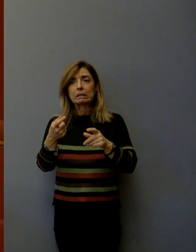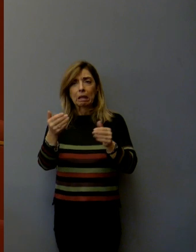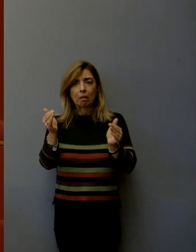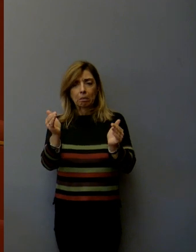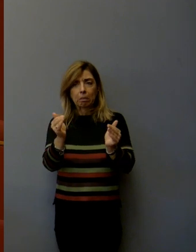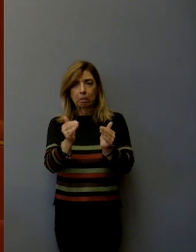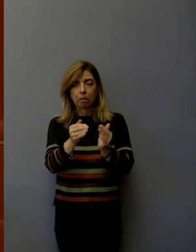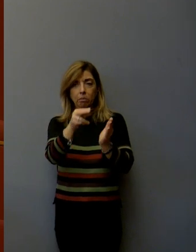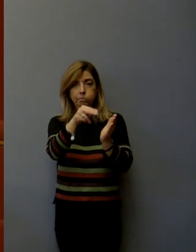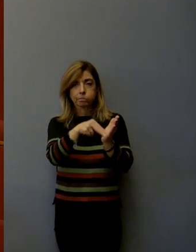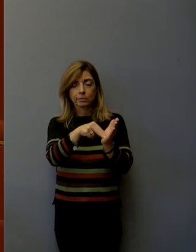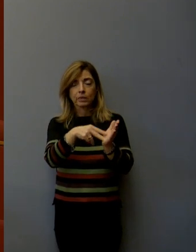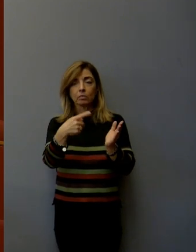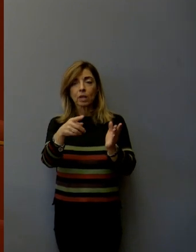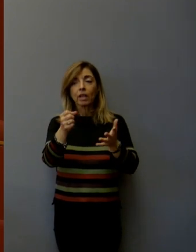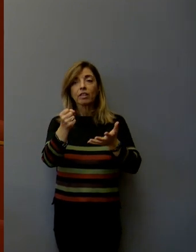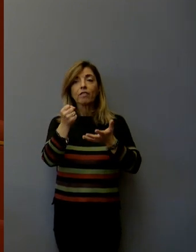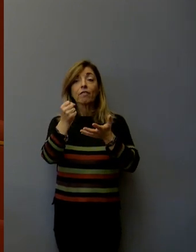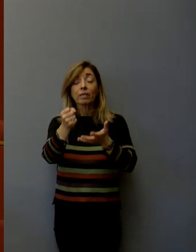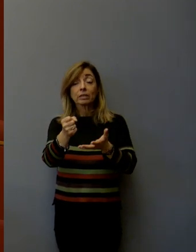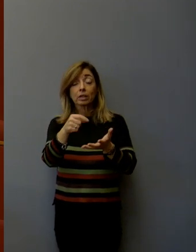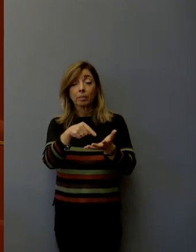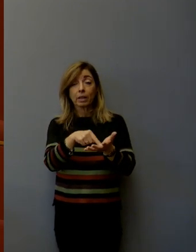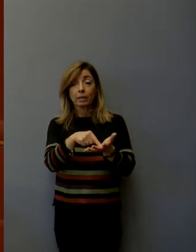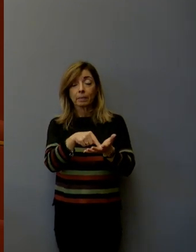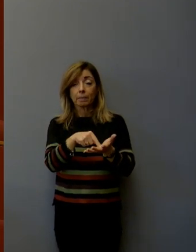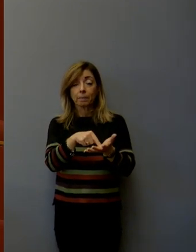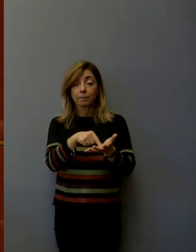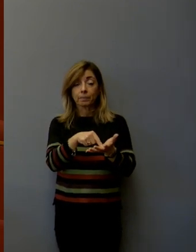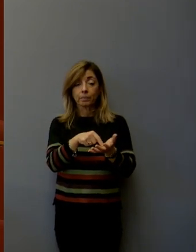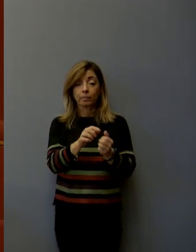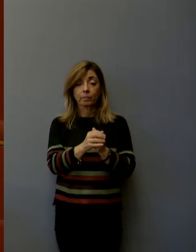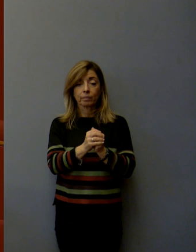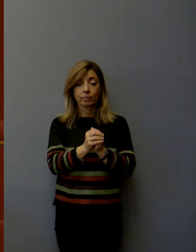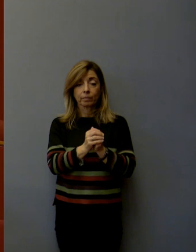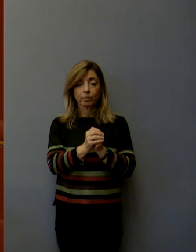vedere che gli investimenti ipotizzati per quanto le condizioni di